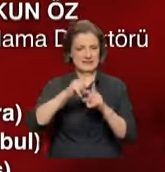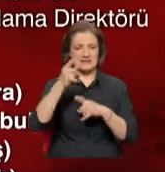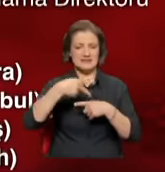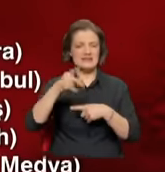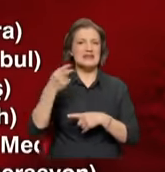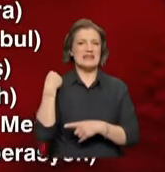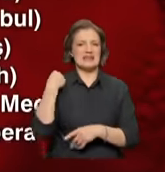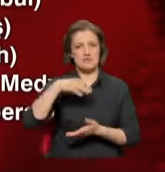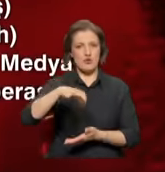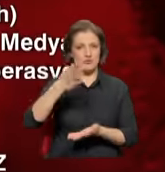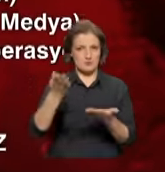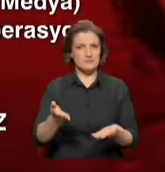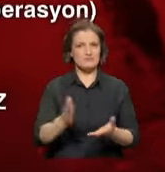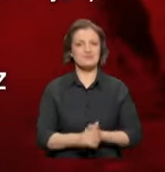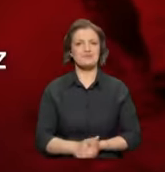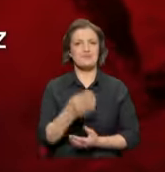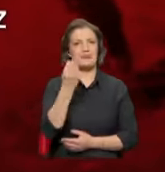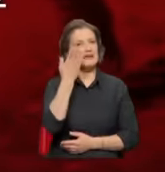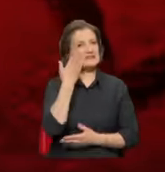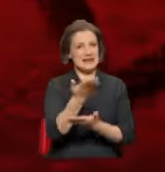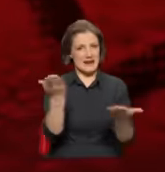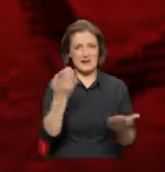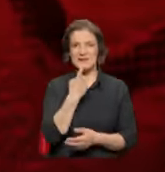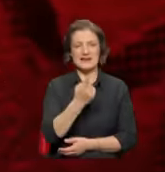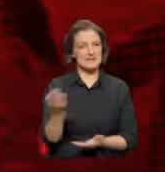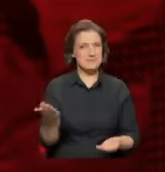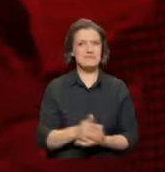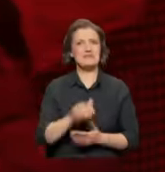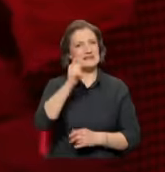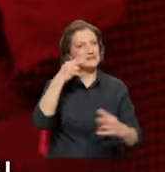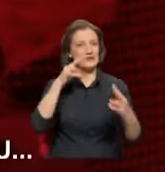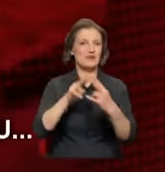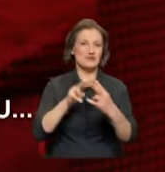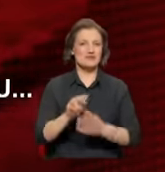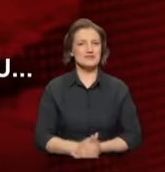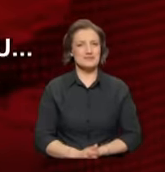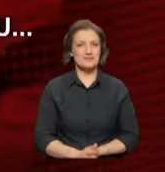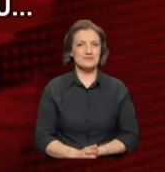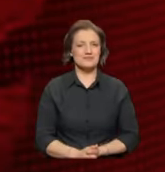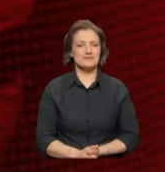Yeni bölümüyle. İyi seyirler dilerim. Yarın görüşmek üzere.